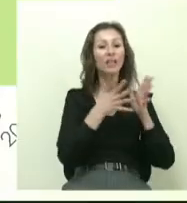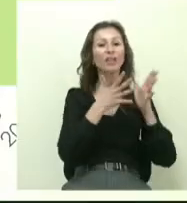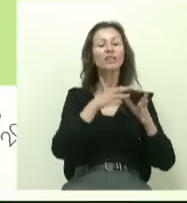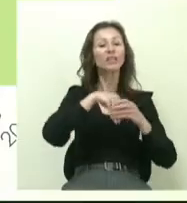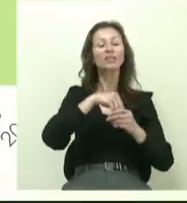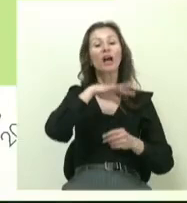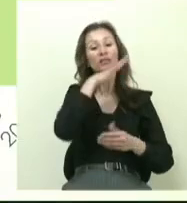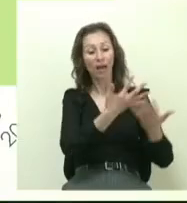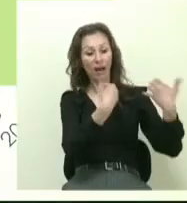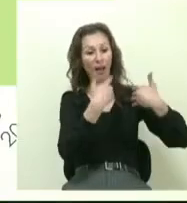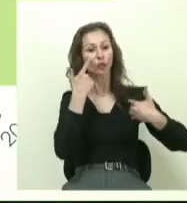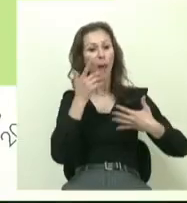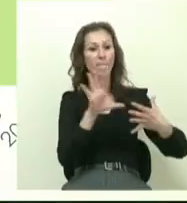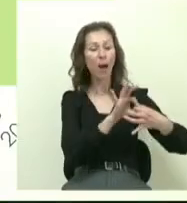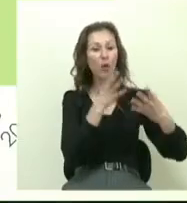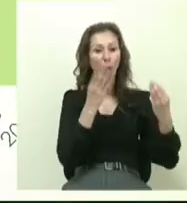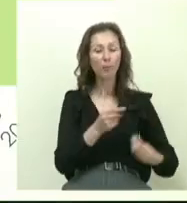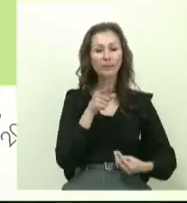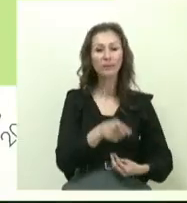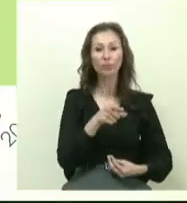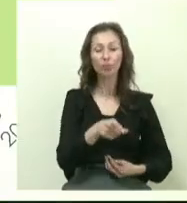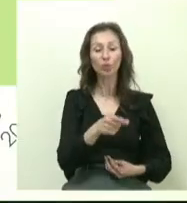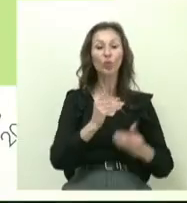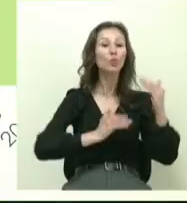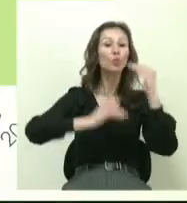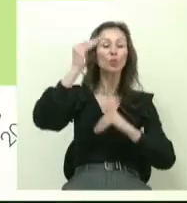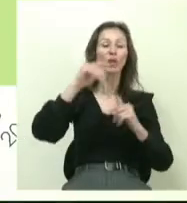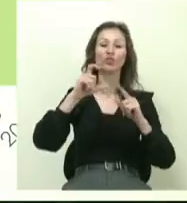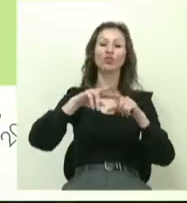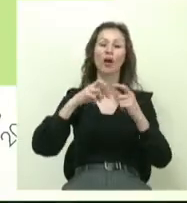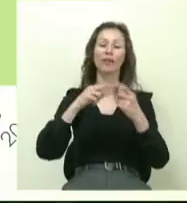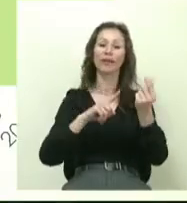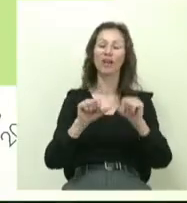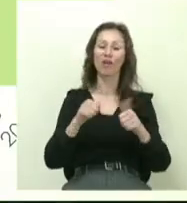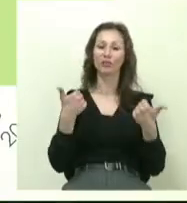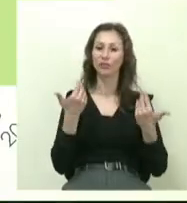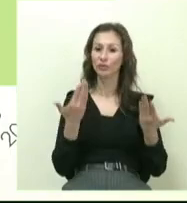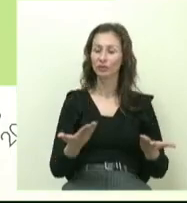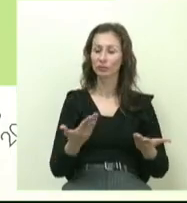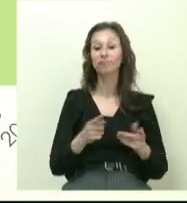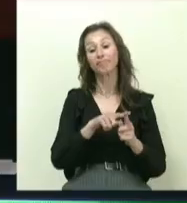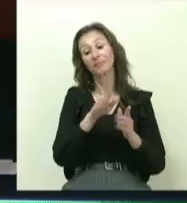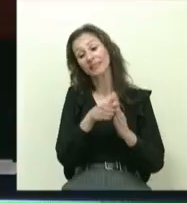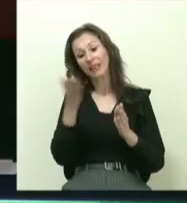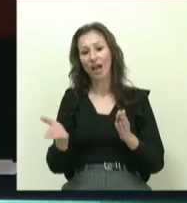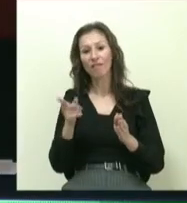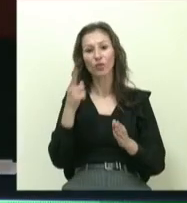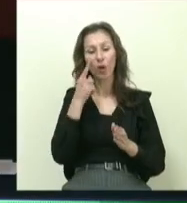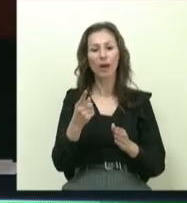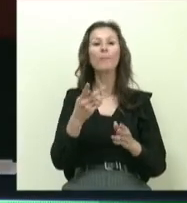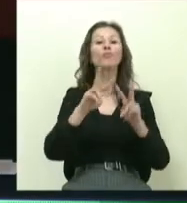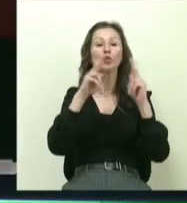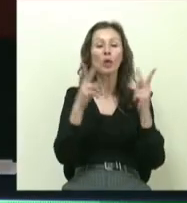ithalattaki büyümeye bağlı olması ve bunun yarattığı yüksek cariye açık sorunu bir diğer taraftan her ne kadar